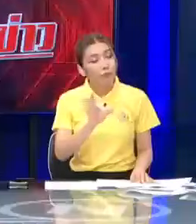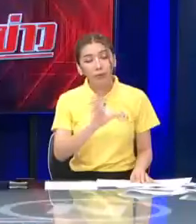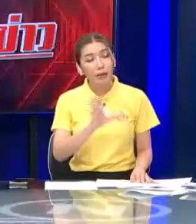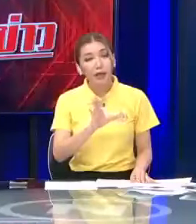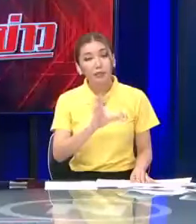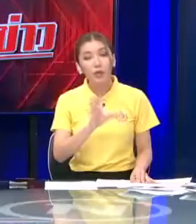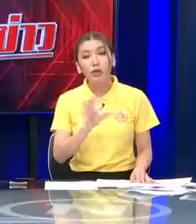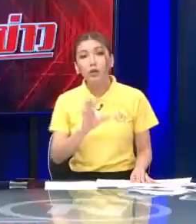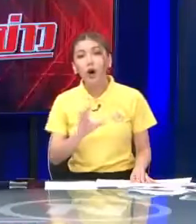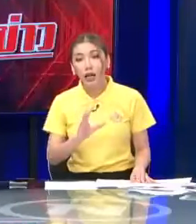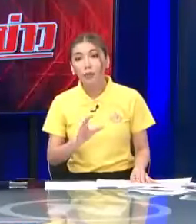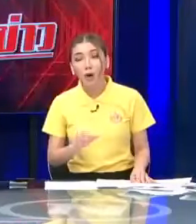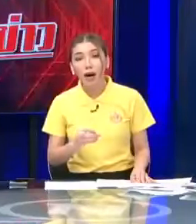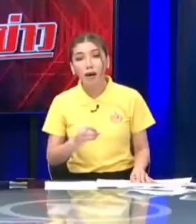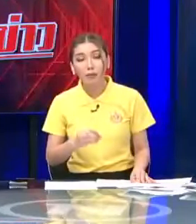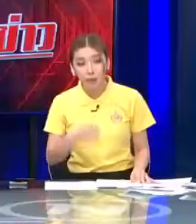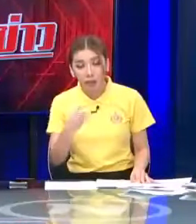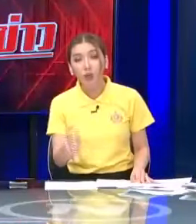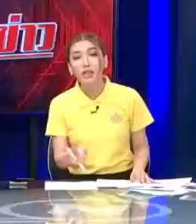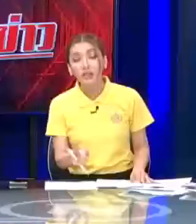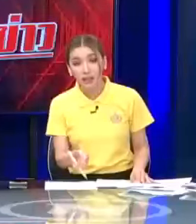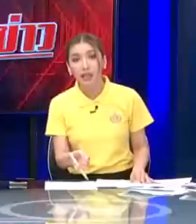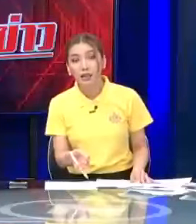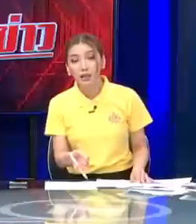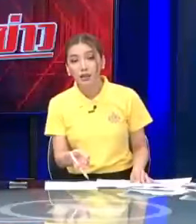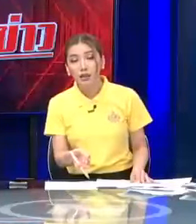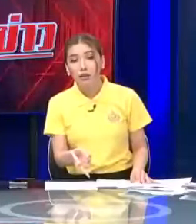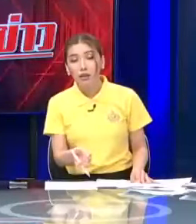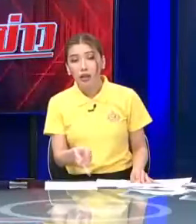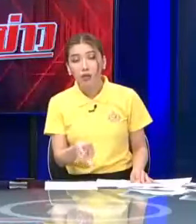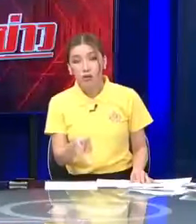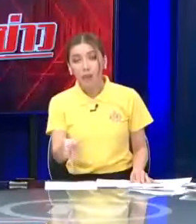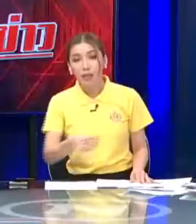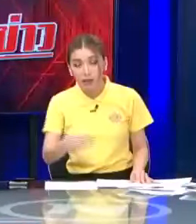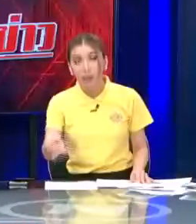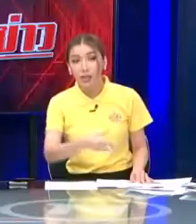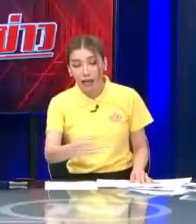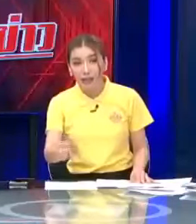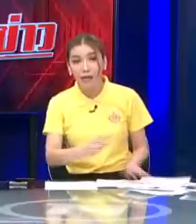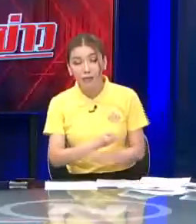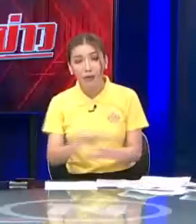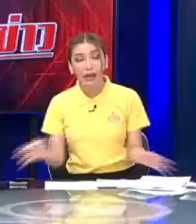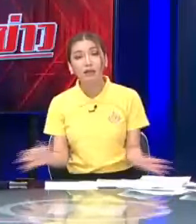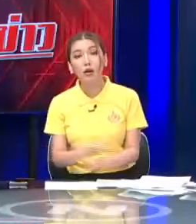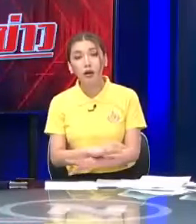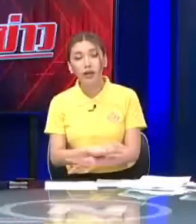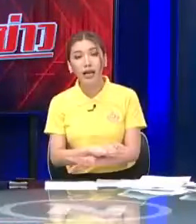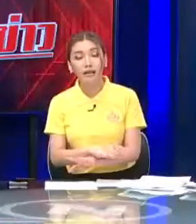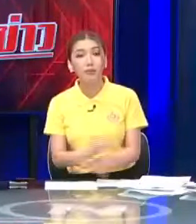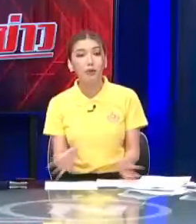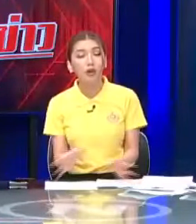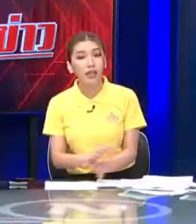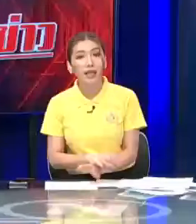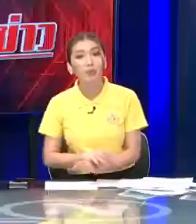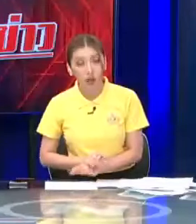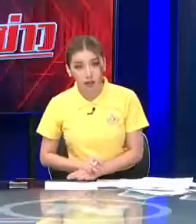ก็ไม่ได้มีส่วนเกี่ยวข้องอะไรเพราะว่ามันมีโฉนดที่ดินชัดเจนเขาก็สามารถที่จะดำเนินการตามขั้นตอนใน